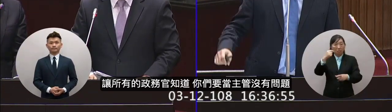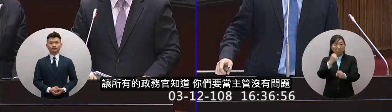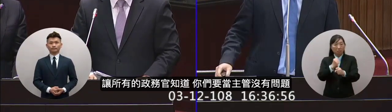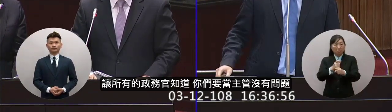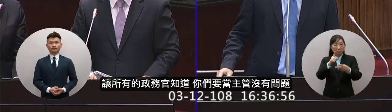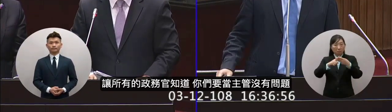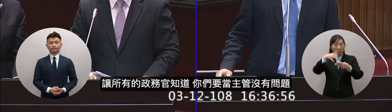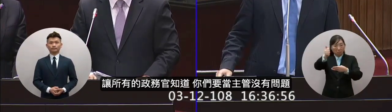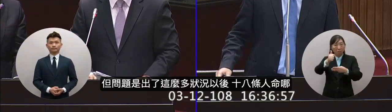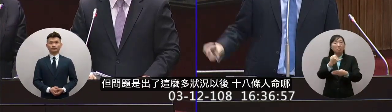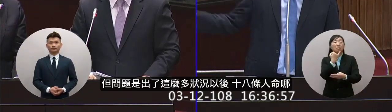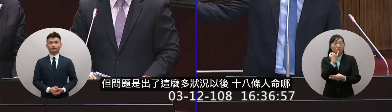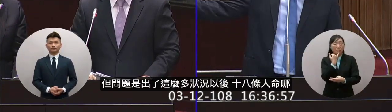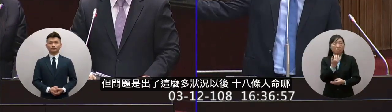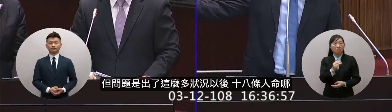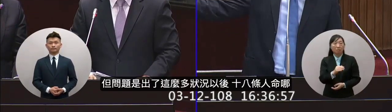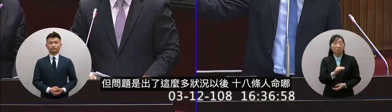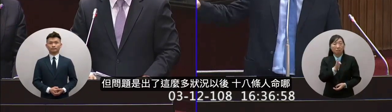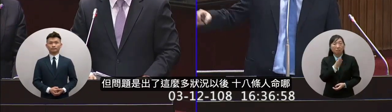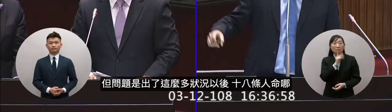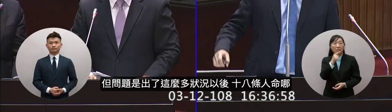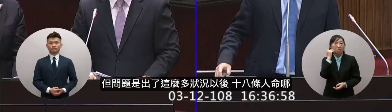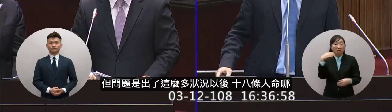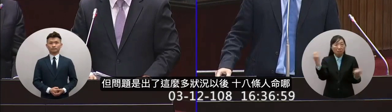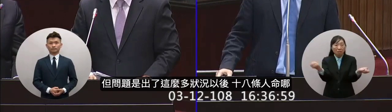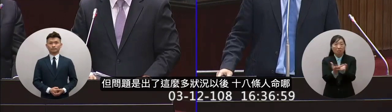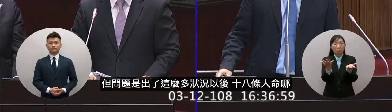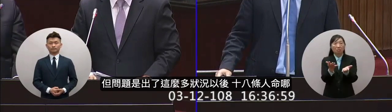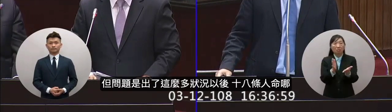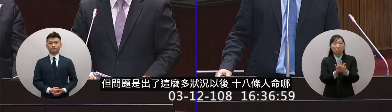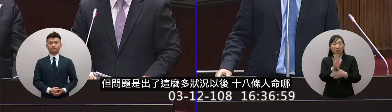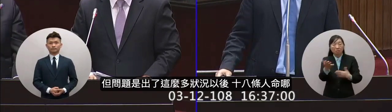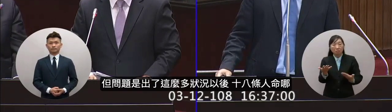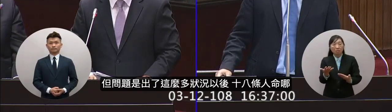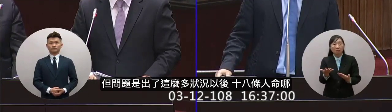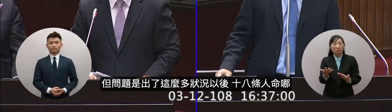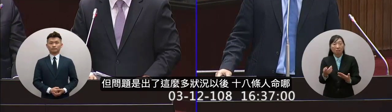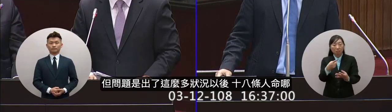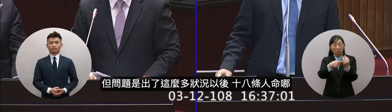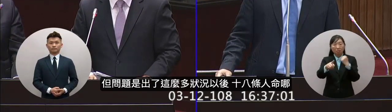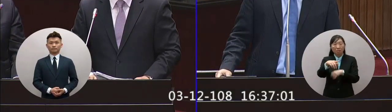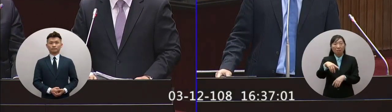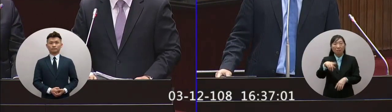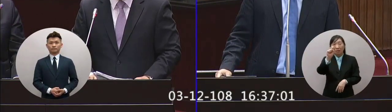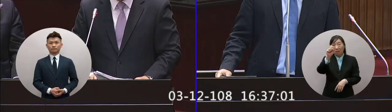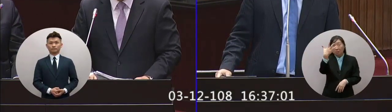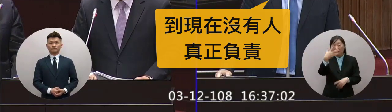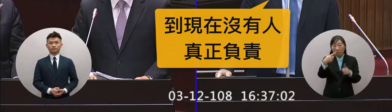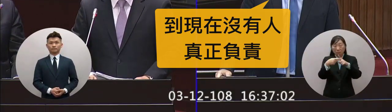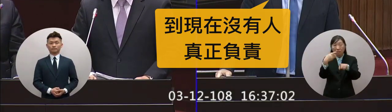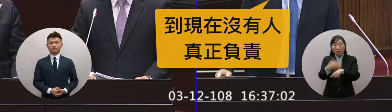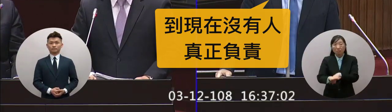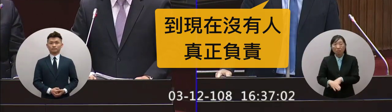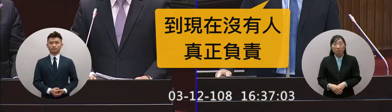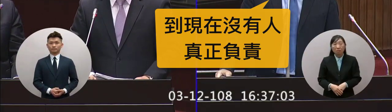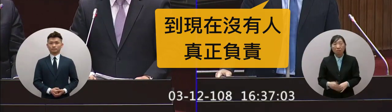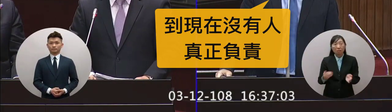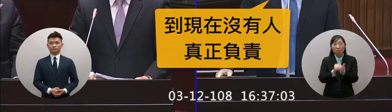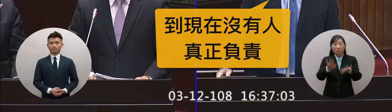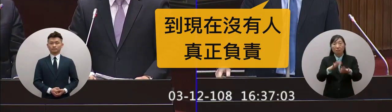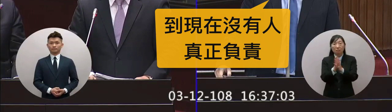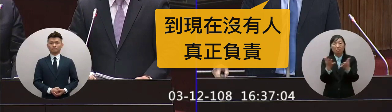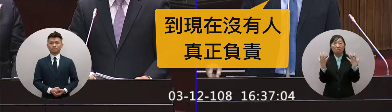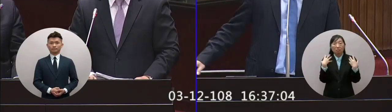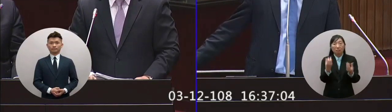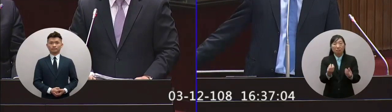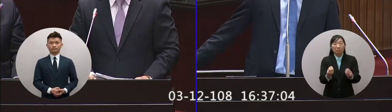主管没有问题啊。但问题是出了这么多状况了以后，十八条人命，到现在没有人真正负